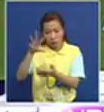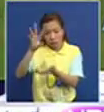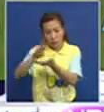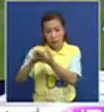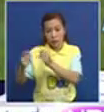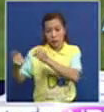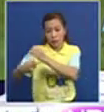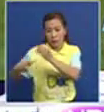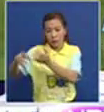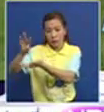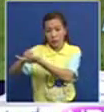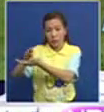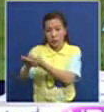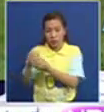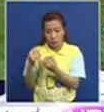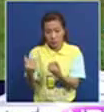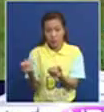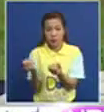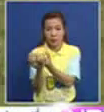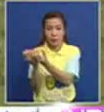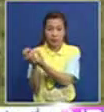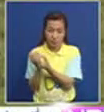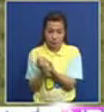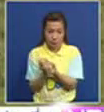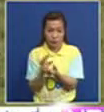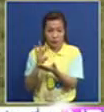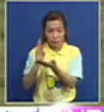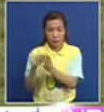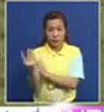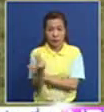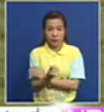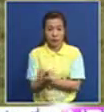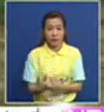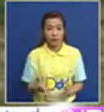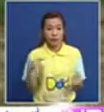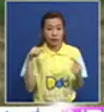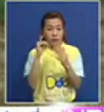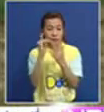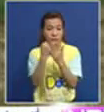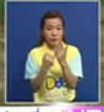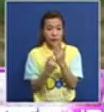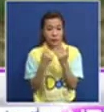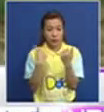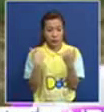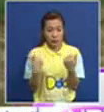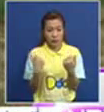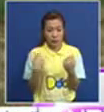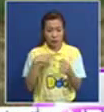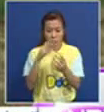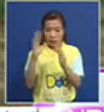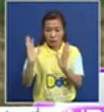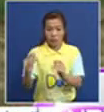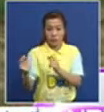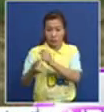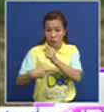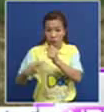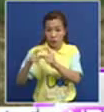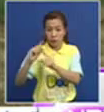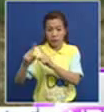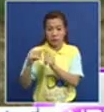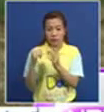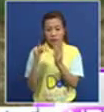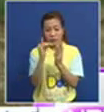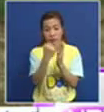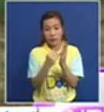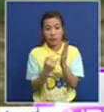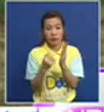วเพื่อป้องกันผลผลิตเสียหายไปกันที่จังหวัดขอนแก่นค่ะตอนนี้ชาวนาในทุกพื้นที่ของจังหวัดขอนแก่น